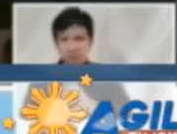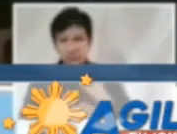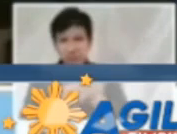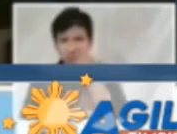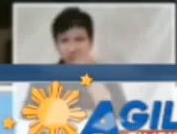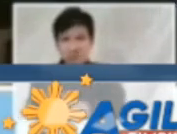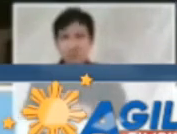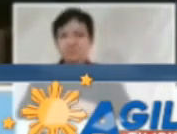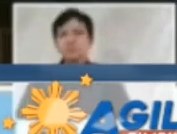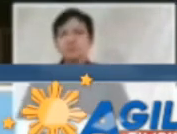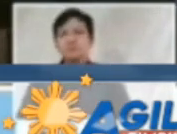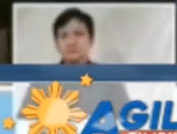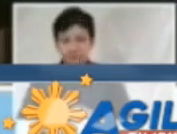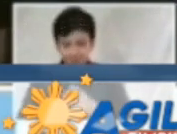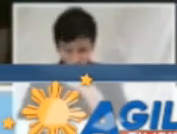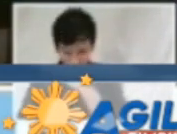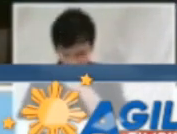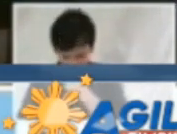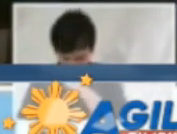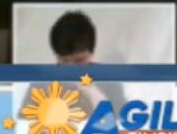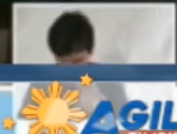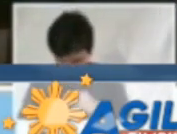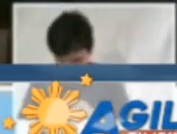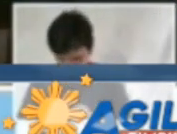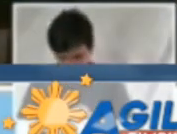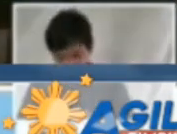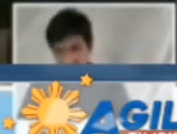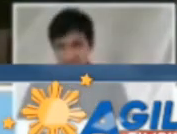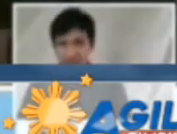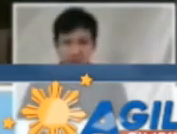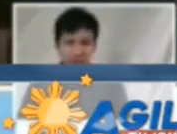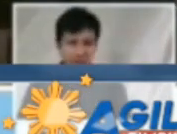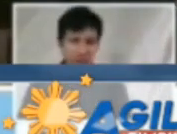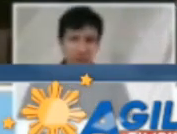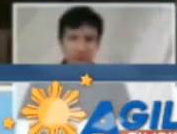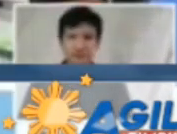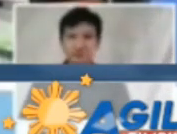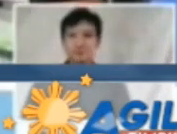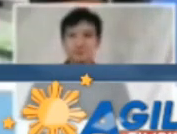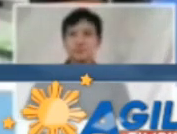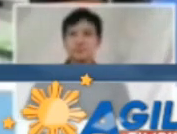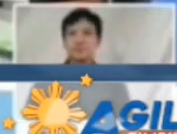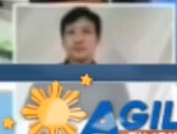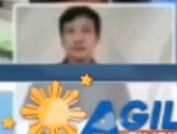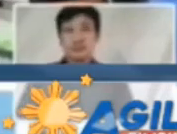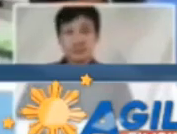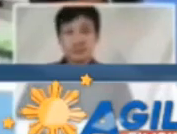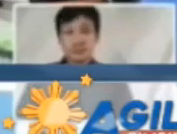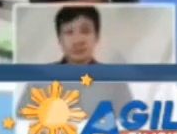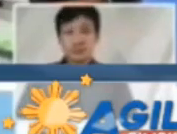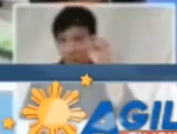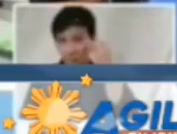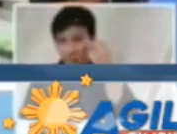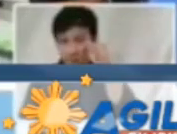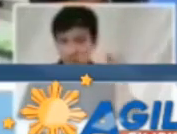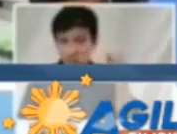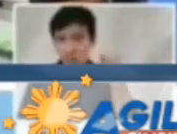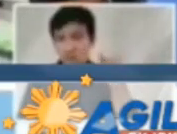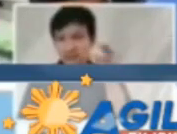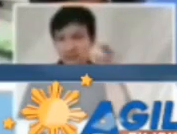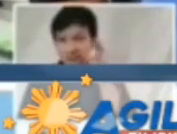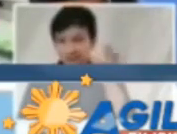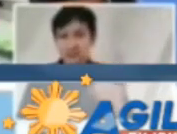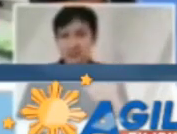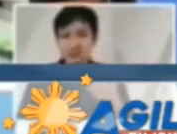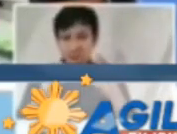Spokesperson Undersecretary Jonathan Malaya, ito ay habang isinasaayos na ng DSWD ang listahan ng natitirang 5 milyong